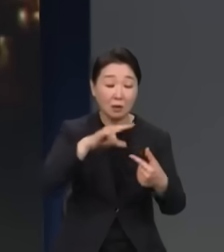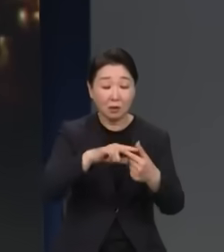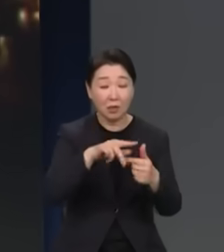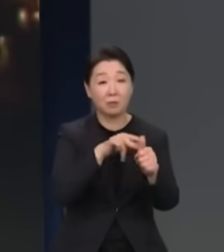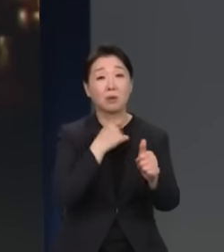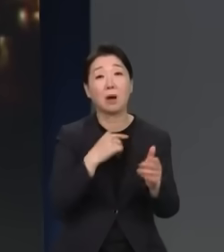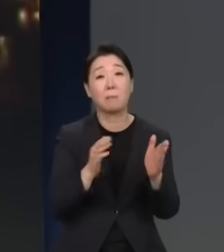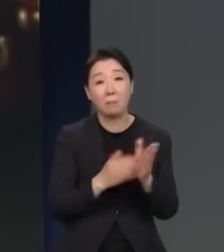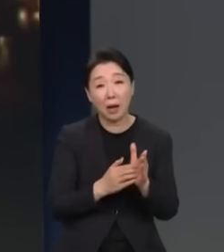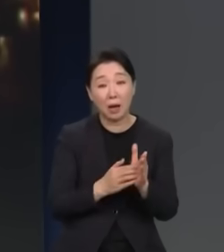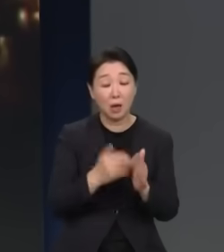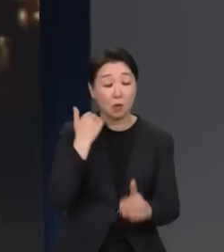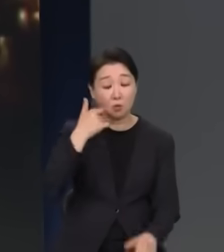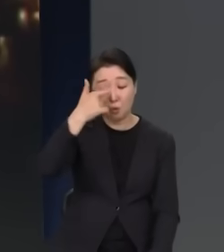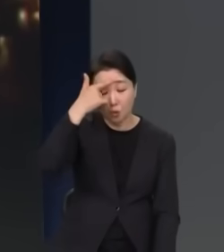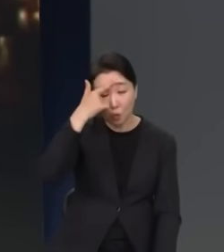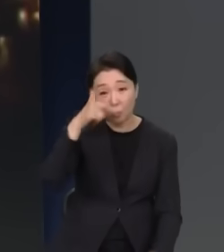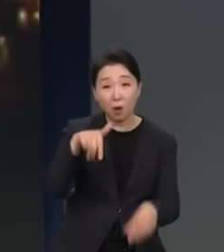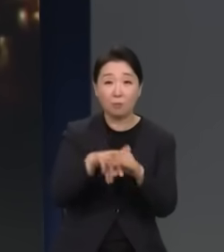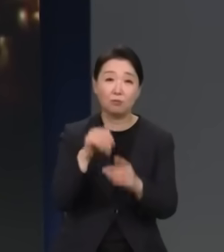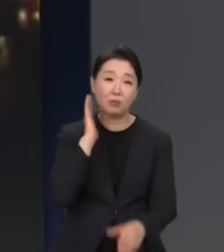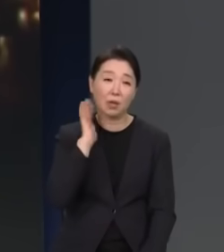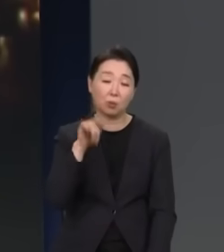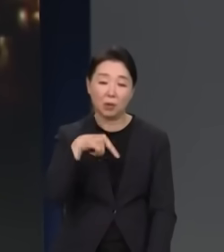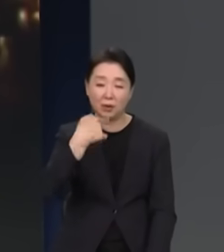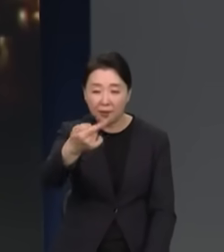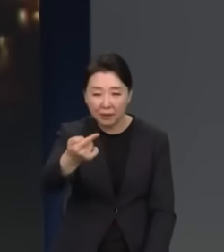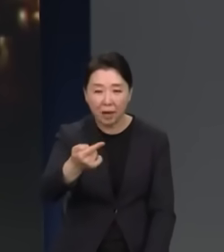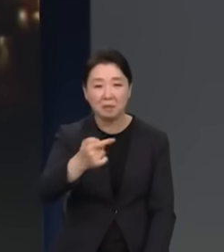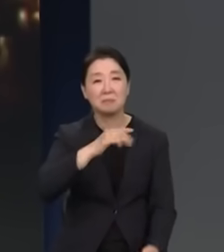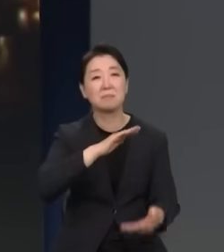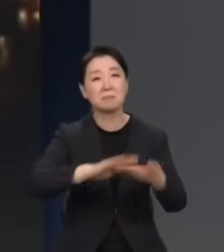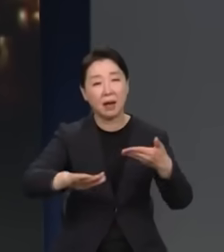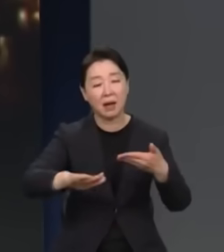문재인 정부의 어떤 그 전철을 염두에 둔 게 아니냐 이런 분석들도